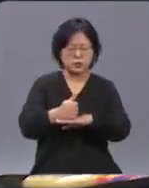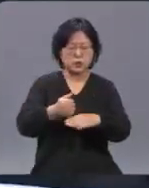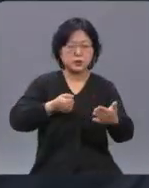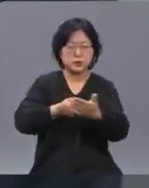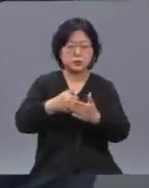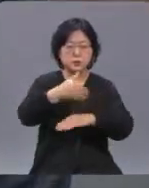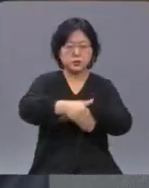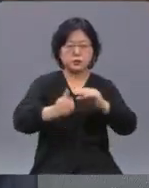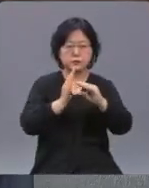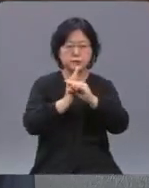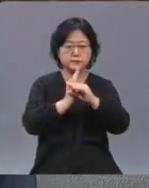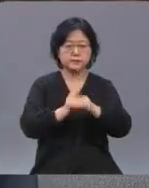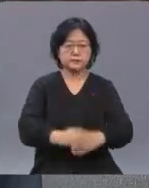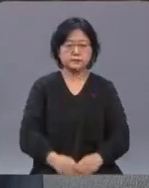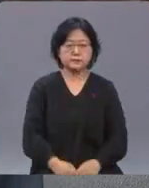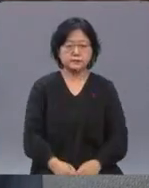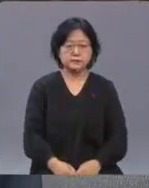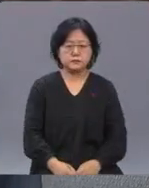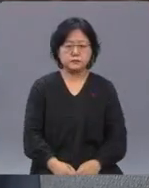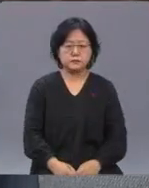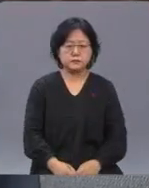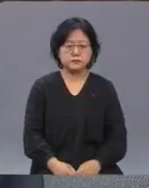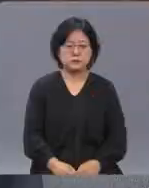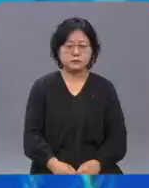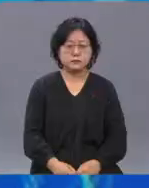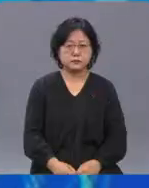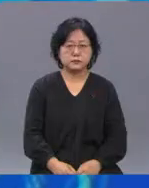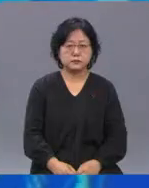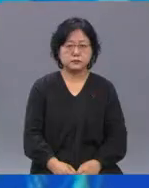결정하게 됩니다 KBS 뉴스 최진입니다